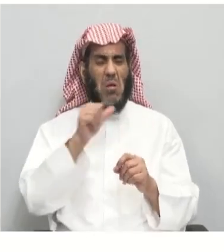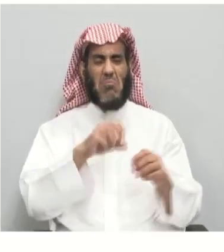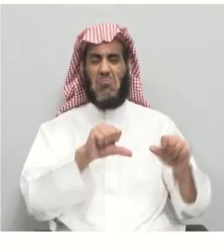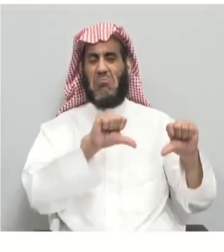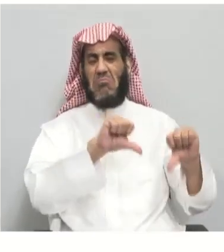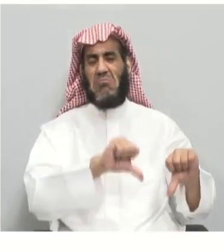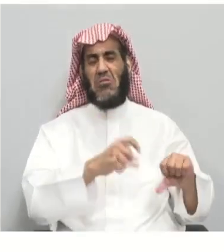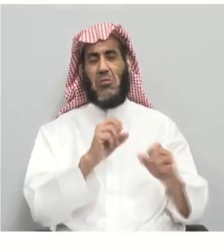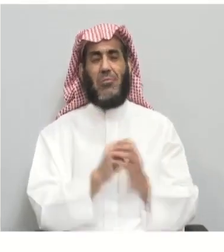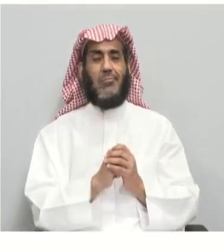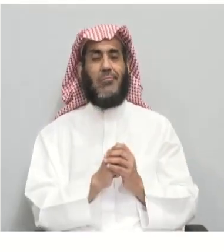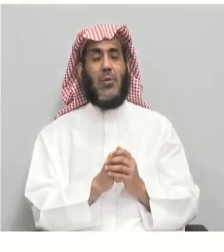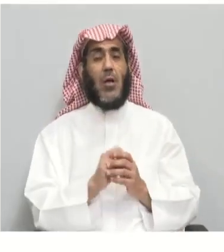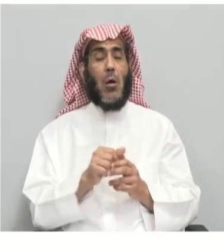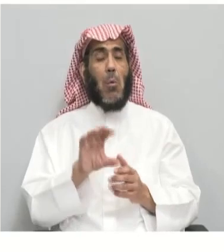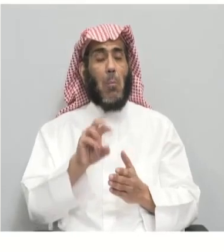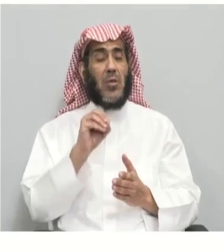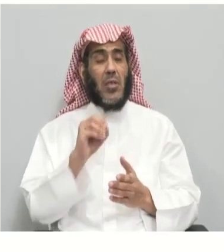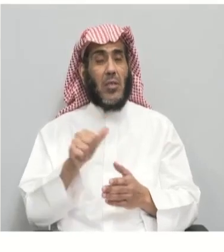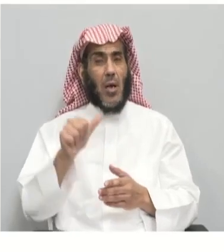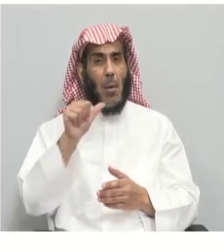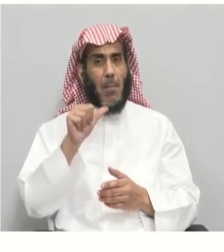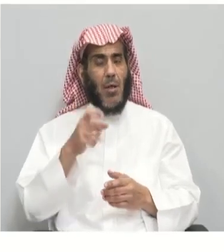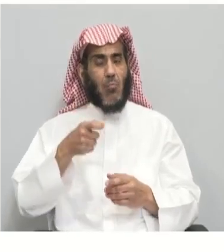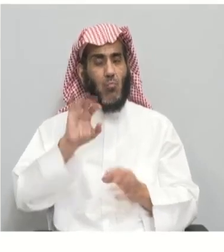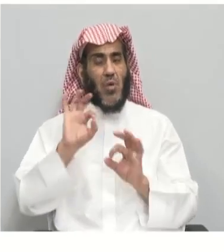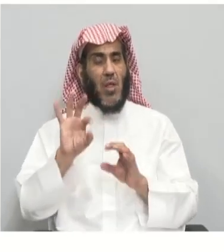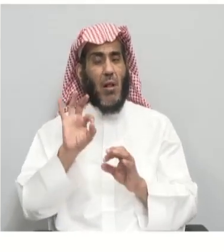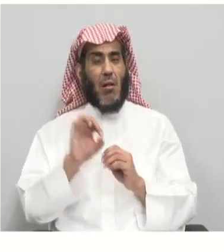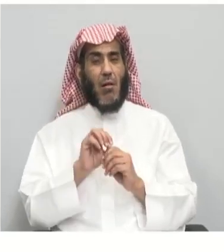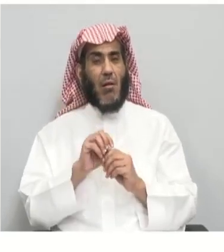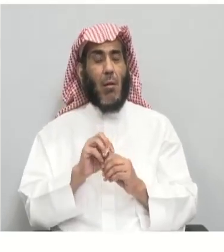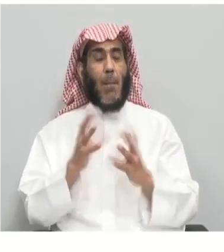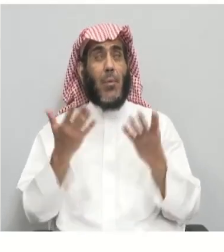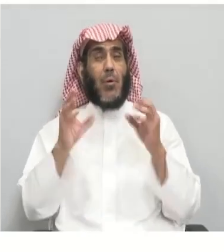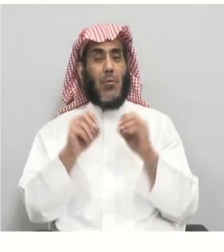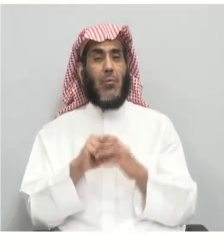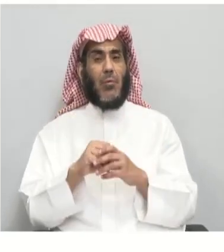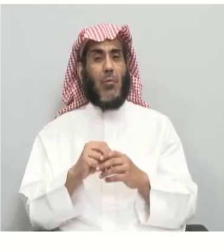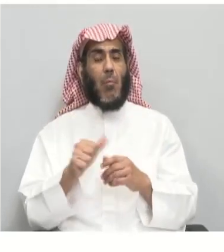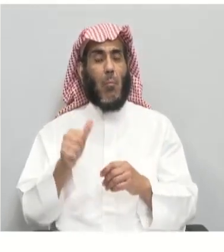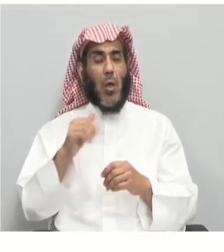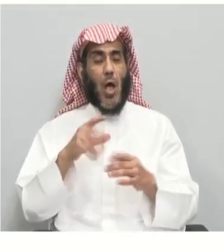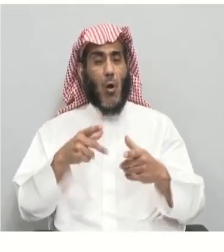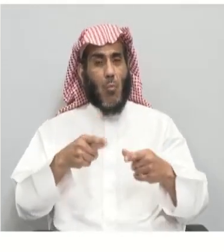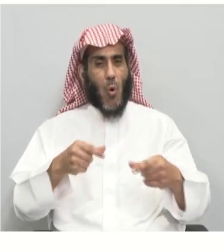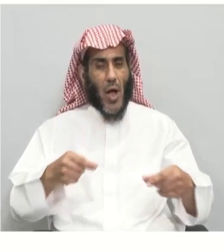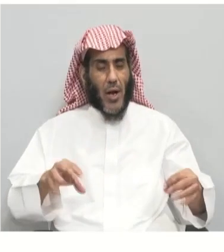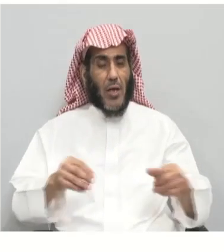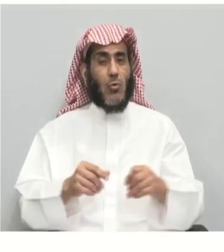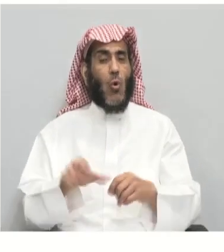الغير صالحه للشرب مصادر المياه الصالحه للشرب مثل بارك الله فيكم ياها البحيرات